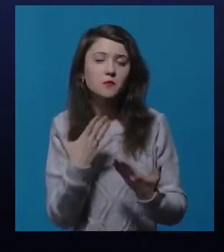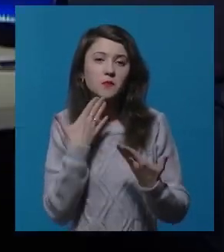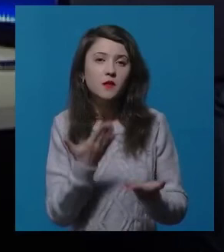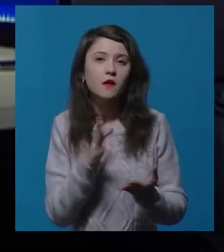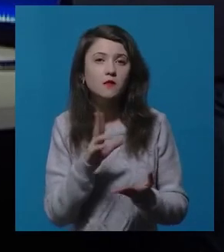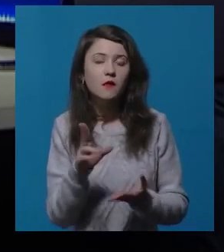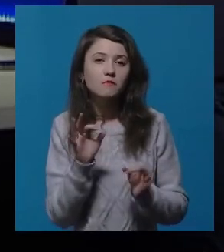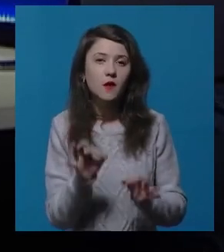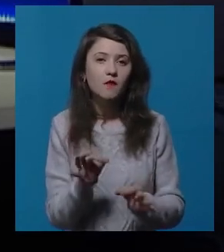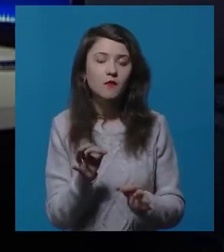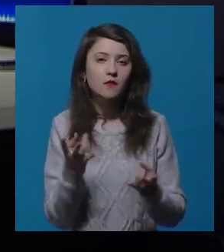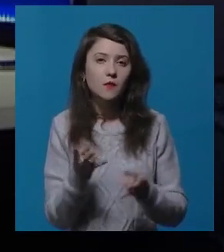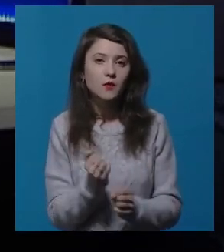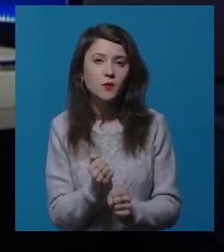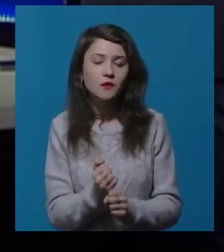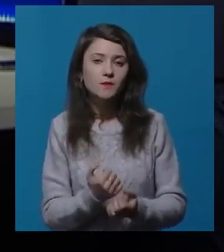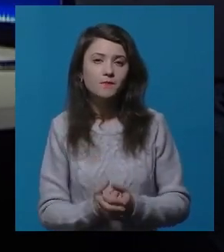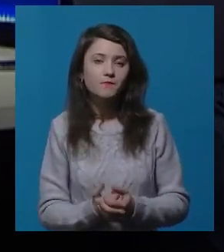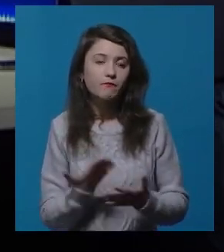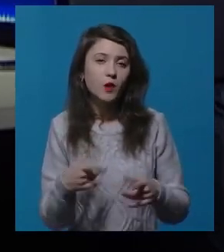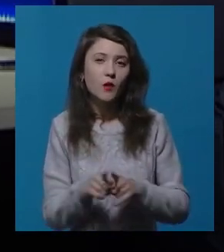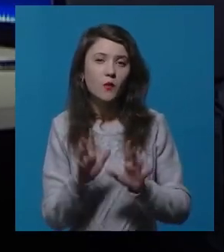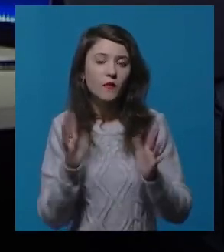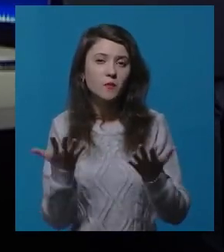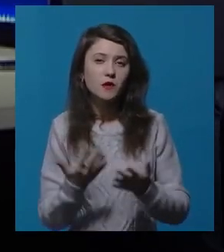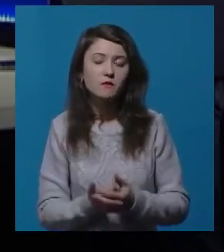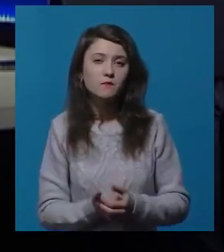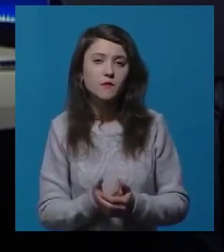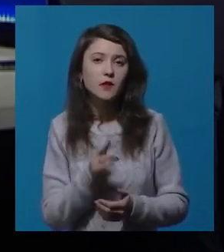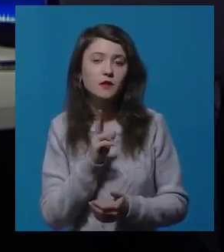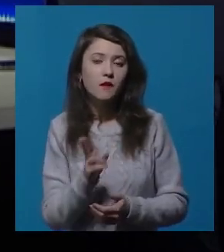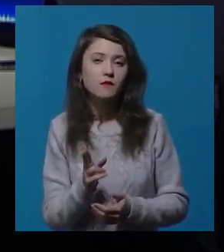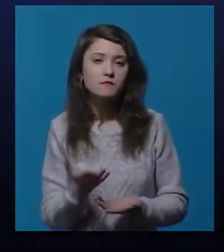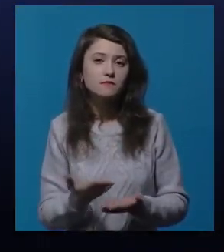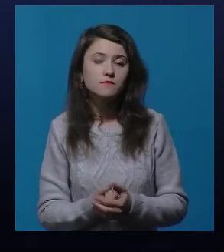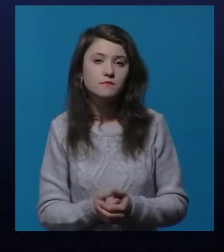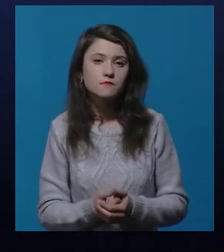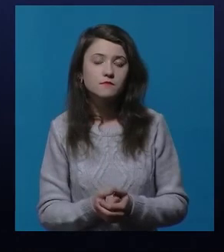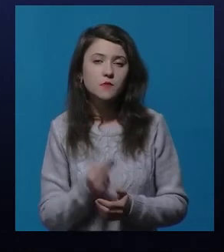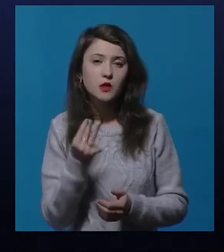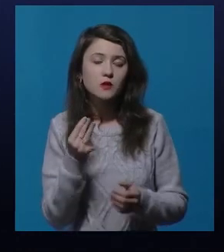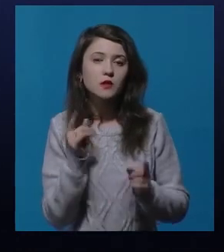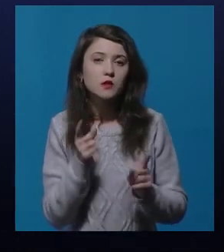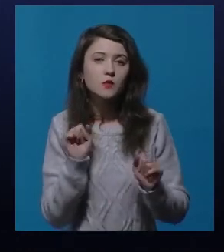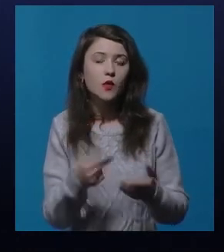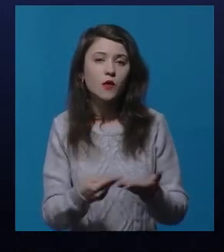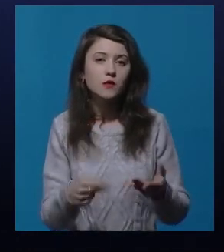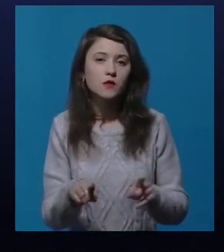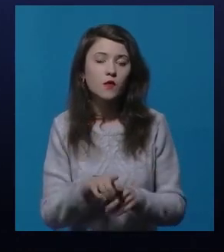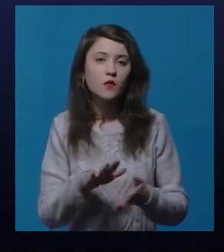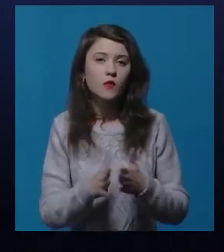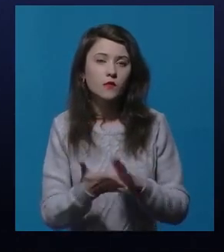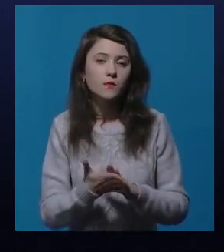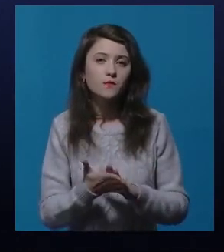проконсультуватися в такому випадку, як вчинити, чи дійсно можна укласти таку угоду і так далі. І